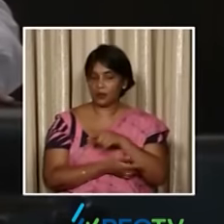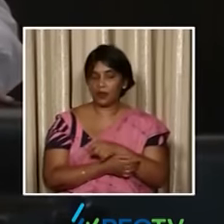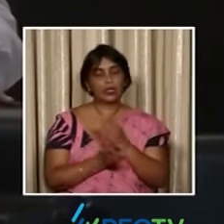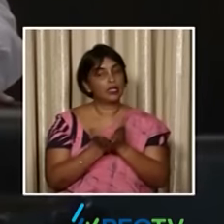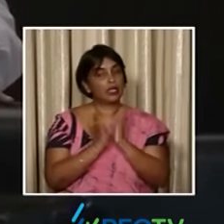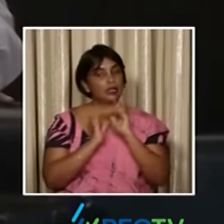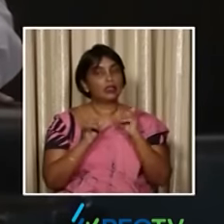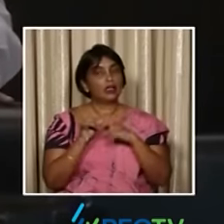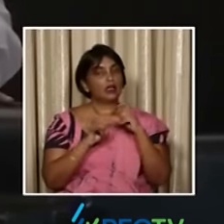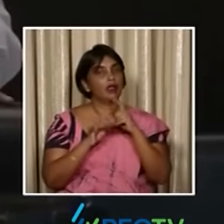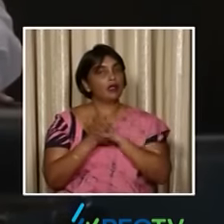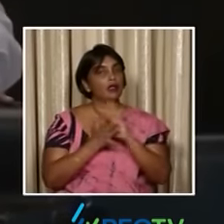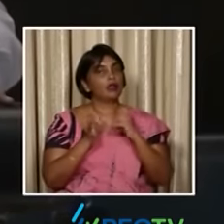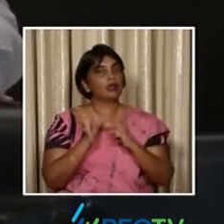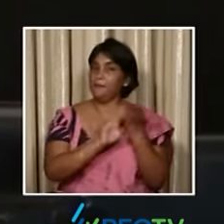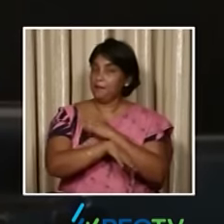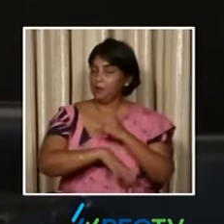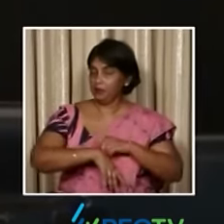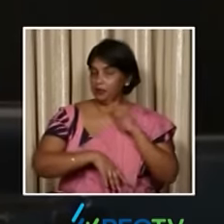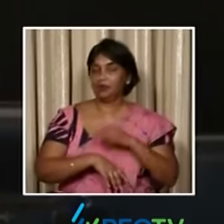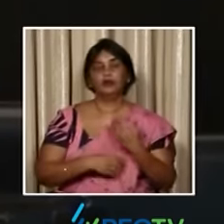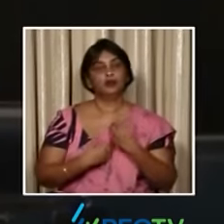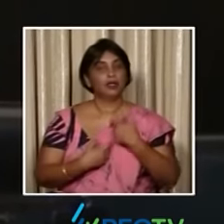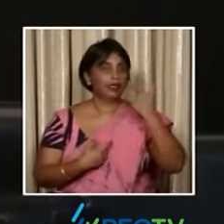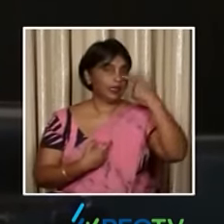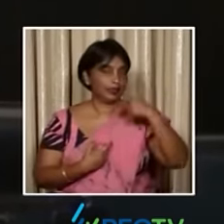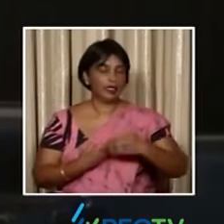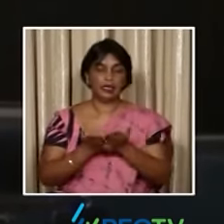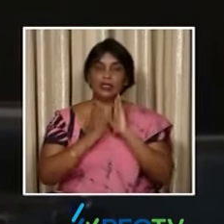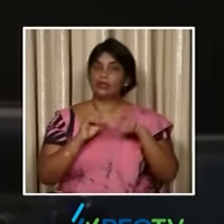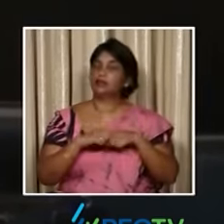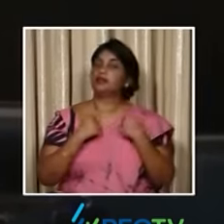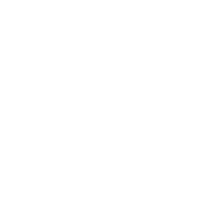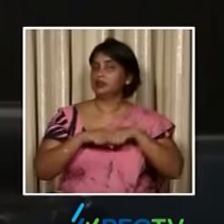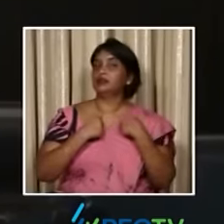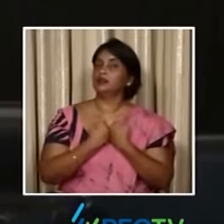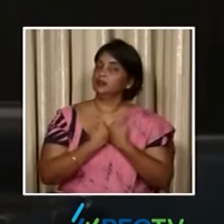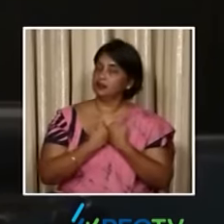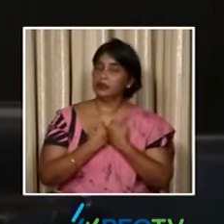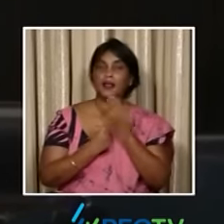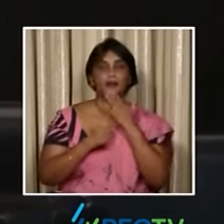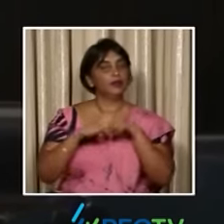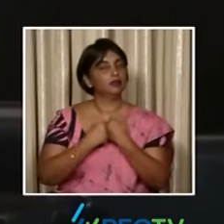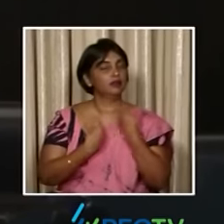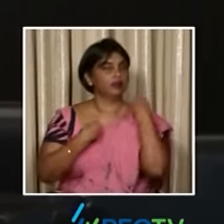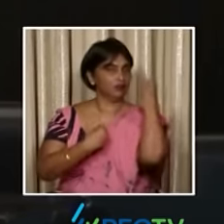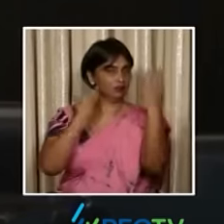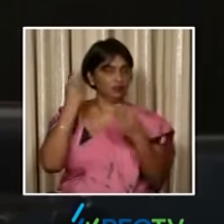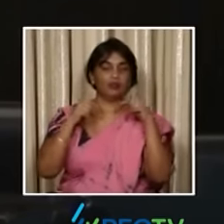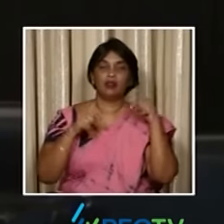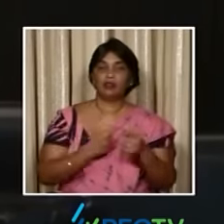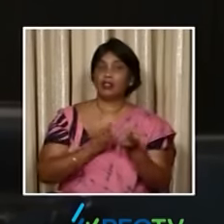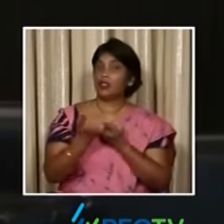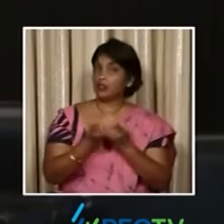ඉන්දියාවේ අදානි කම්පැනියට දෙන්න ගෙනාපු පනත. අපේ තෙල් ටික ඉන්දියන් සමාගමට, චීන සමාගමට, ඇමරිකන් සමාගමට දීලා දැන්